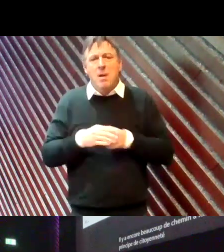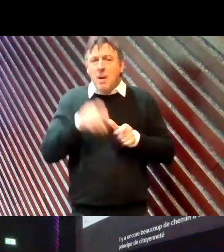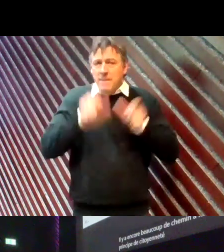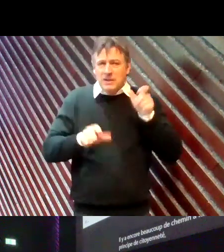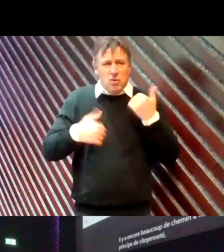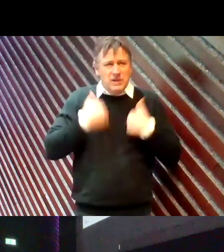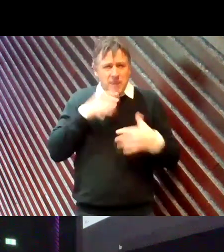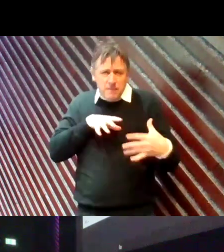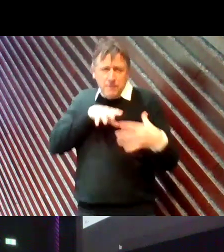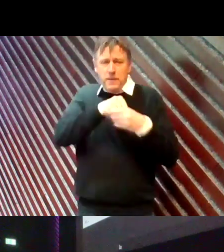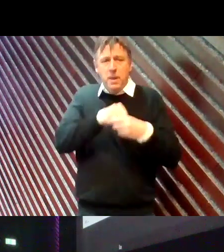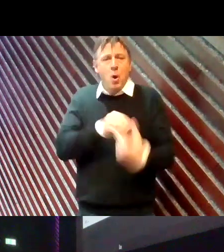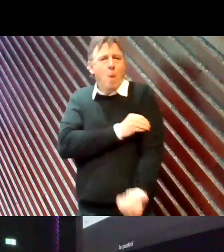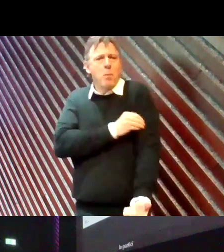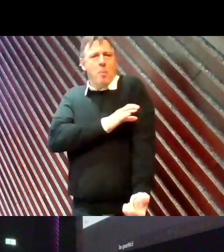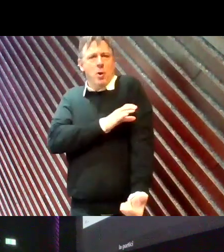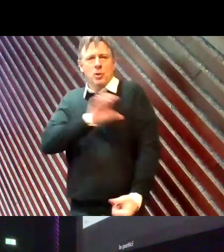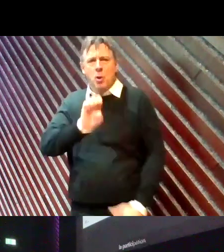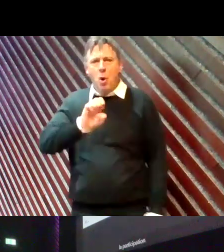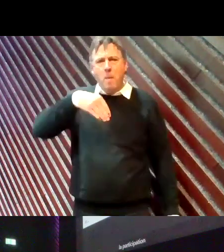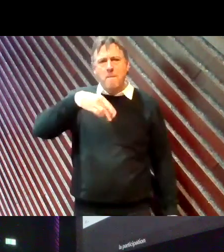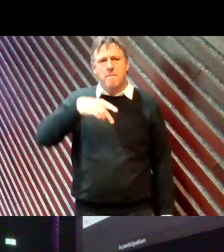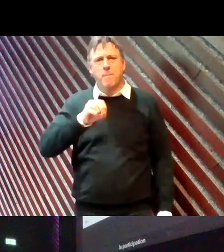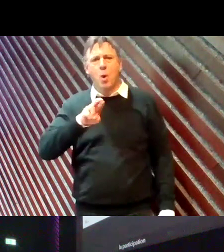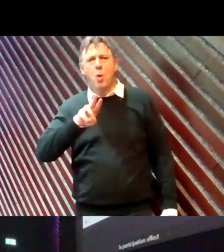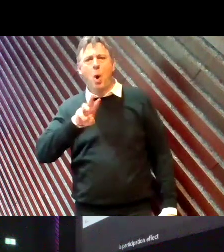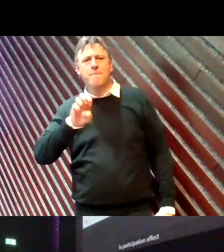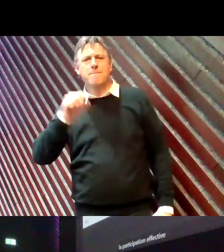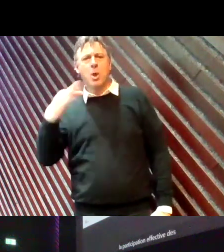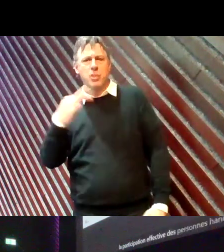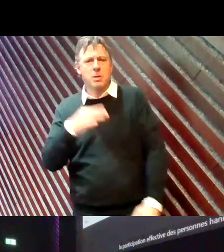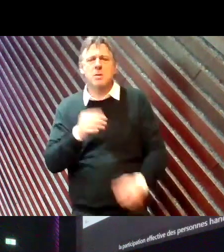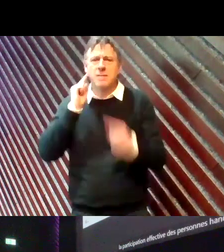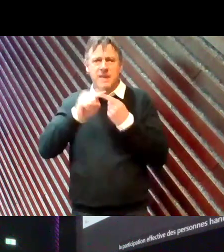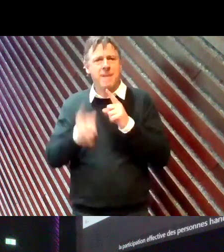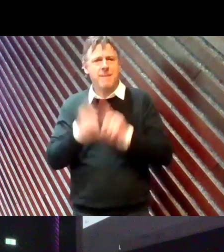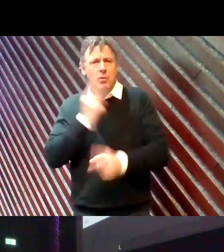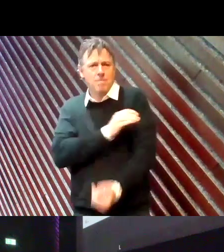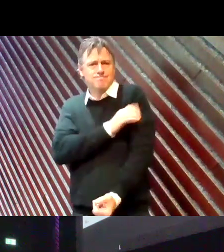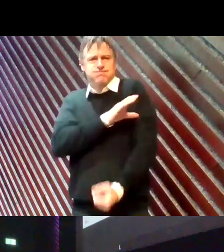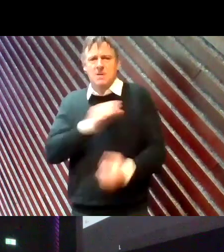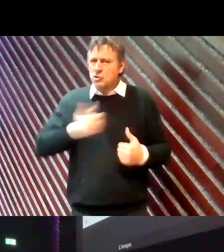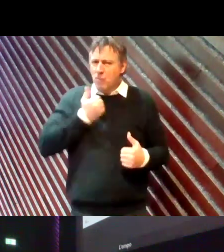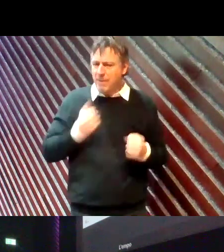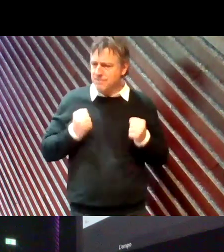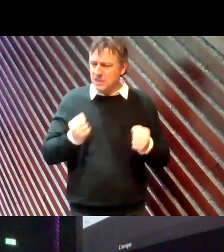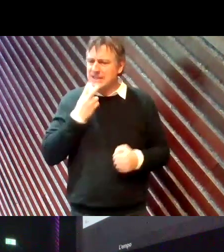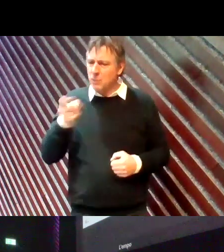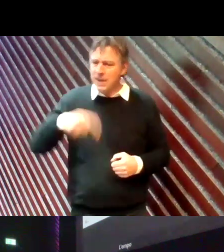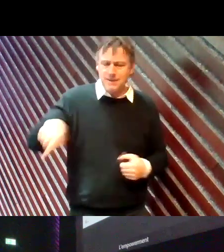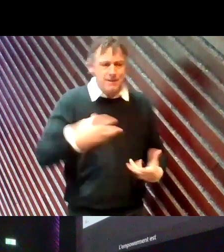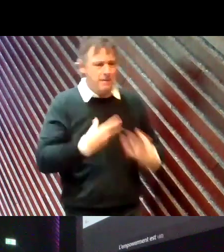L'emploi hormone, c'est quand même un sujet important. Et pour que les citoyens s'en emparent, je pense qu faut vraiment qu'on